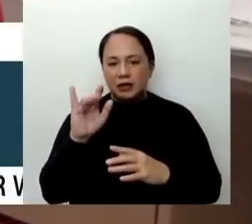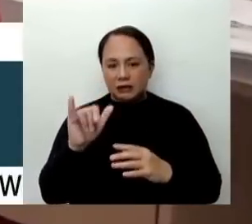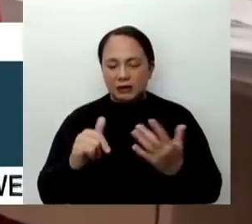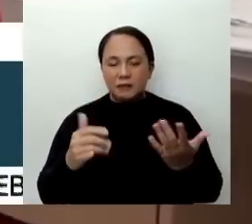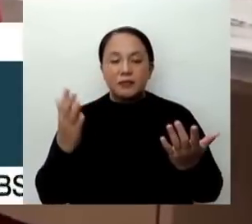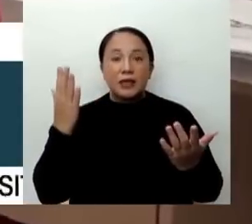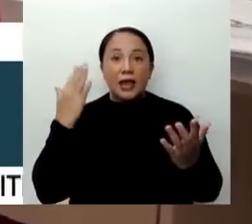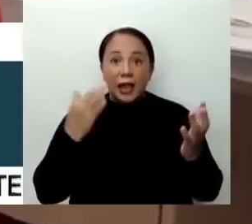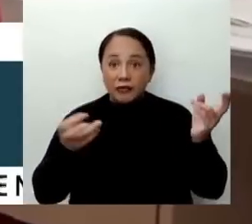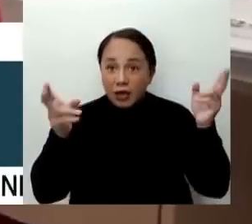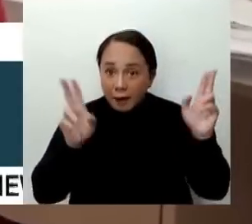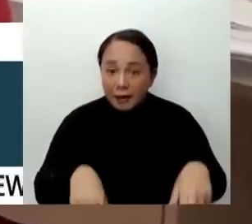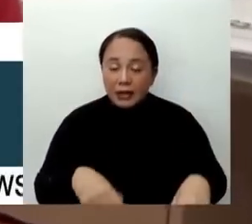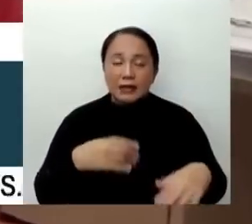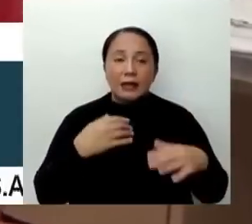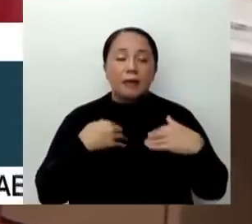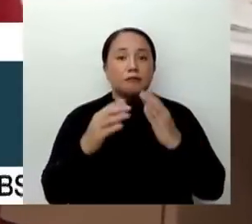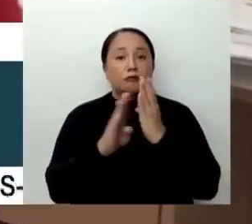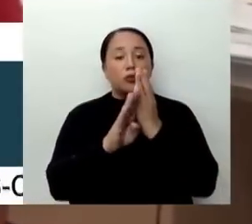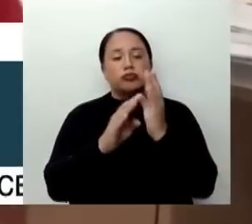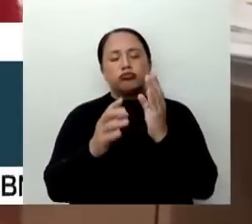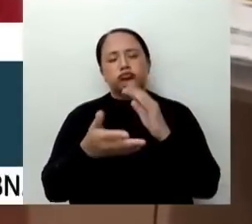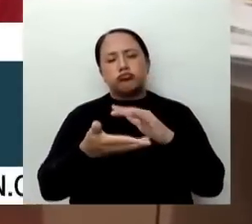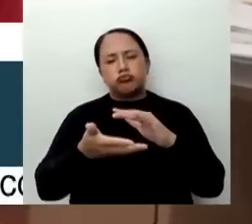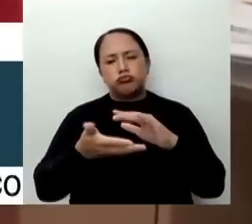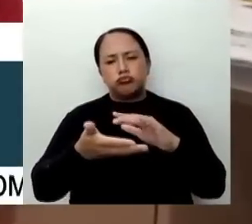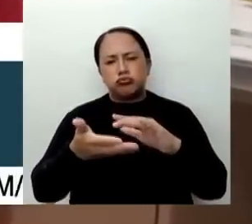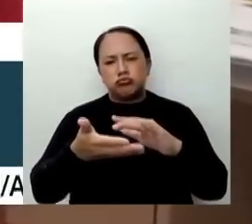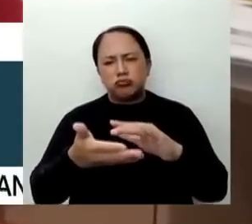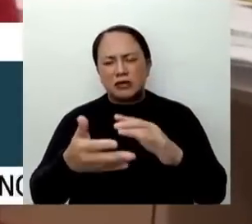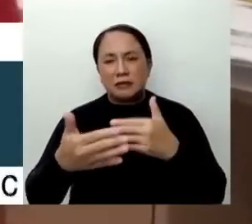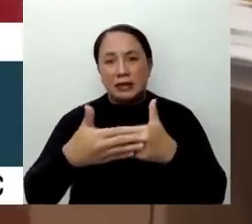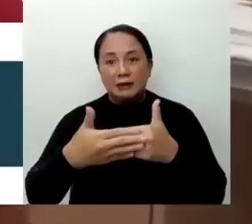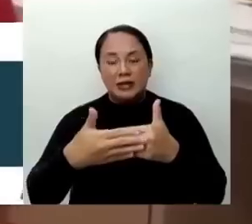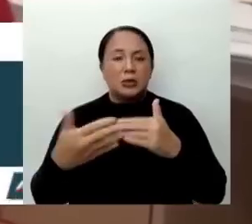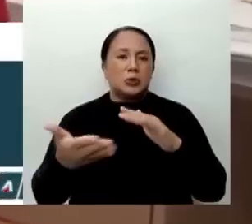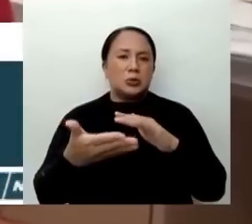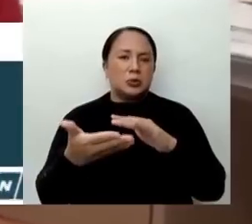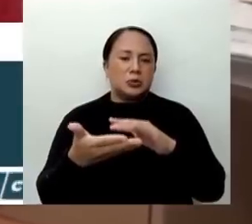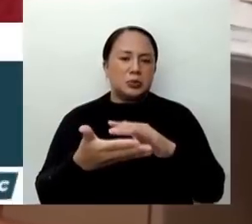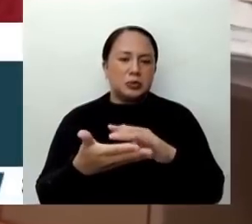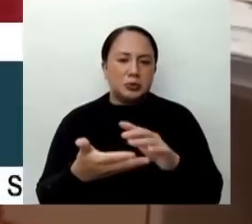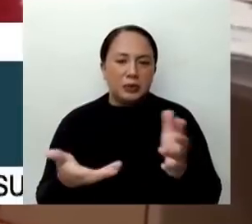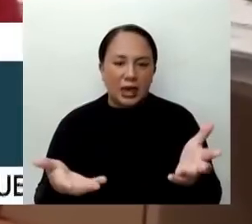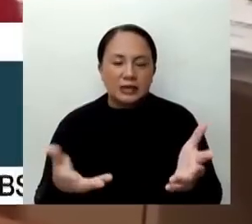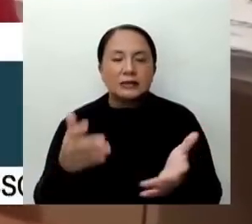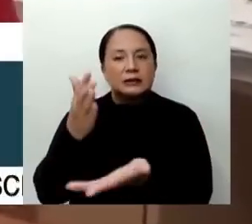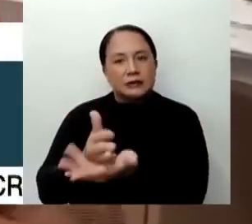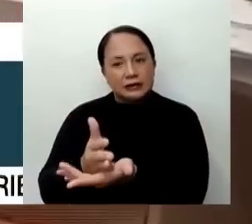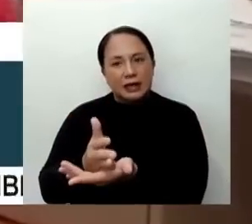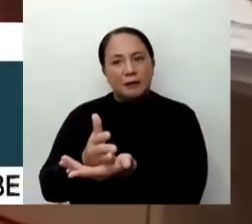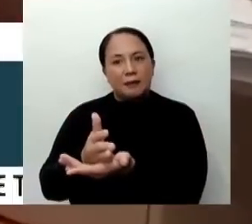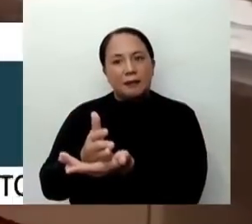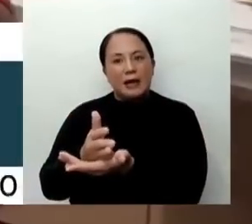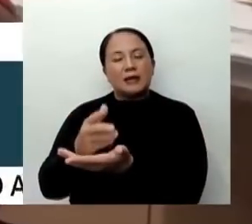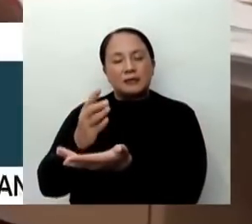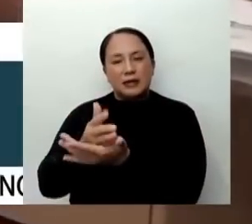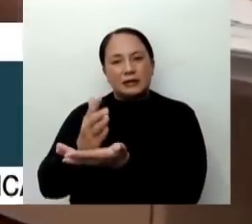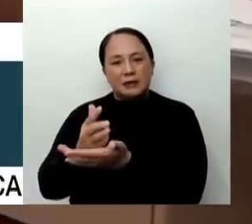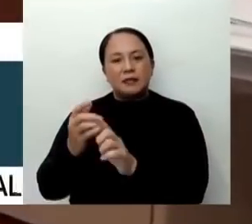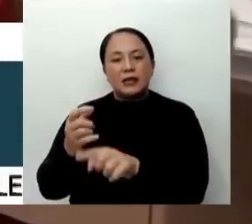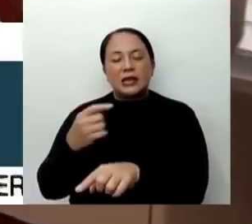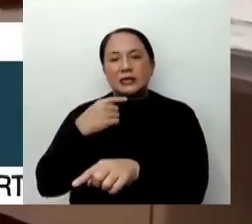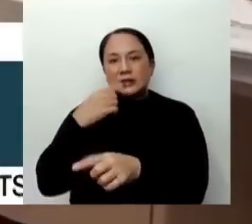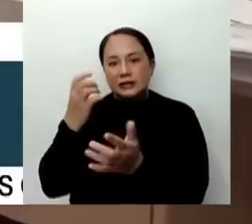yung bus doon sa lugar na malapit na siya doon sa lugar, ay hinto muna siya sa mga bus stops namin. Kunyari, pagdating po